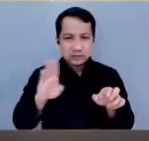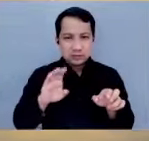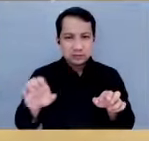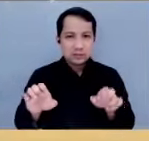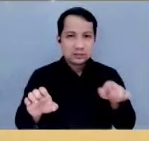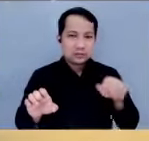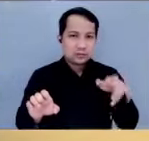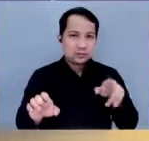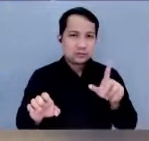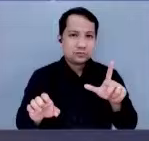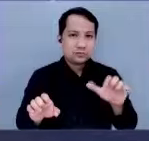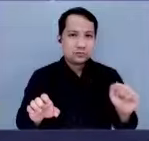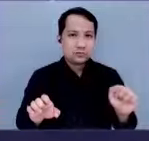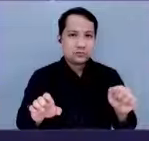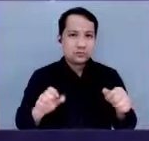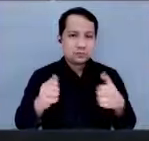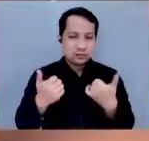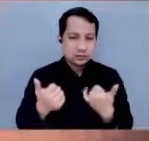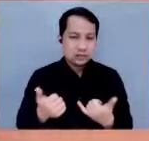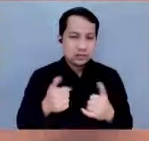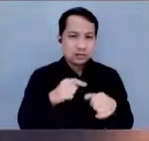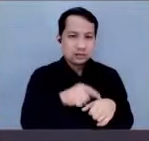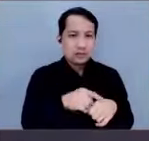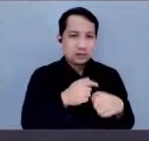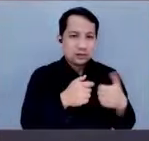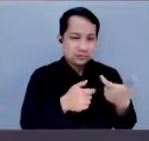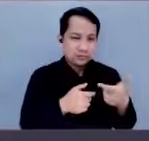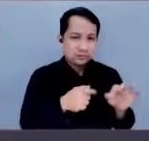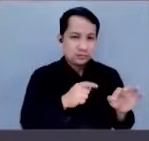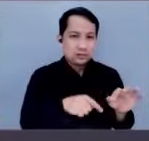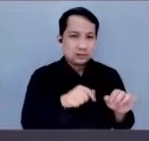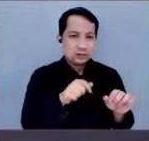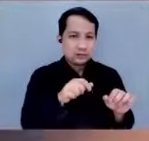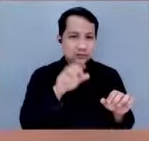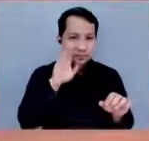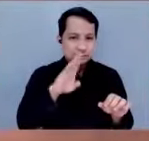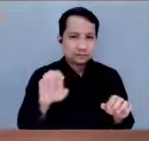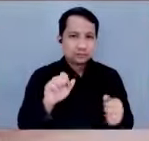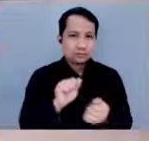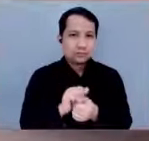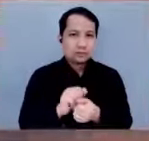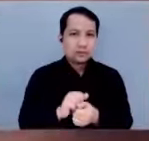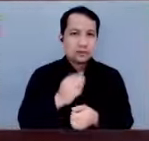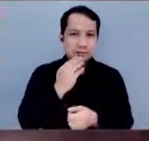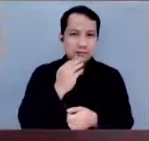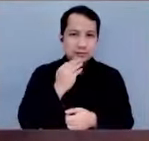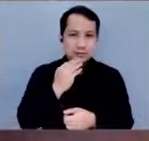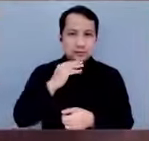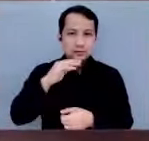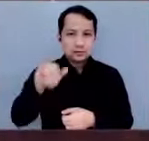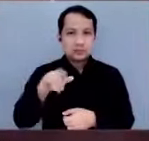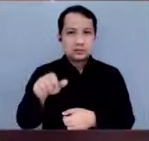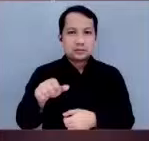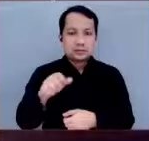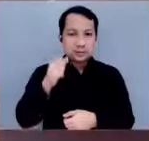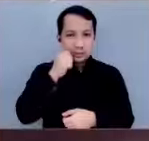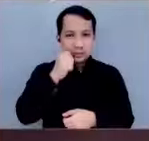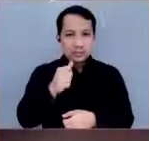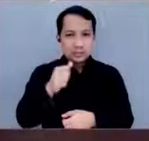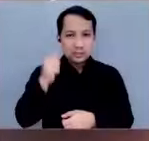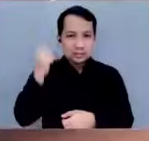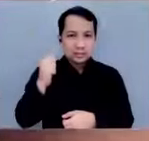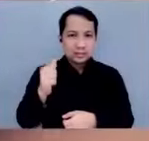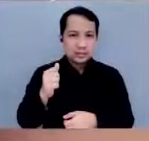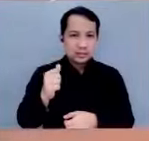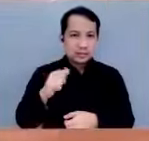Julia, nakarelasyon ngayon ng aktor. At bukod kay Bea, very sweet din si Julia sa kanyang tita na si Claudine.